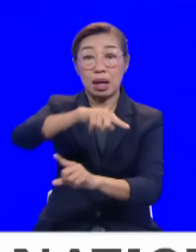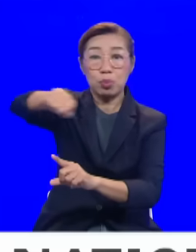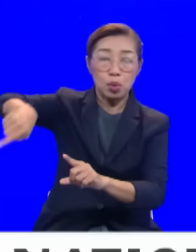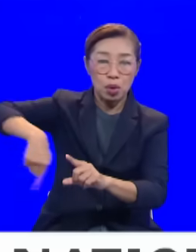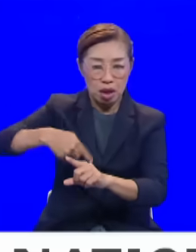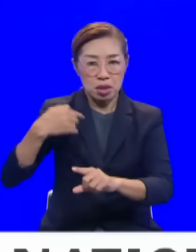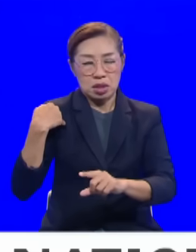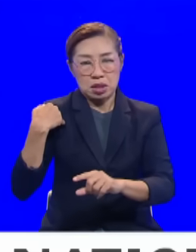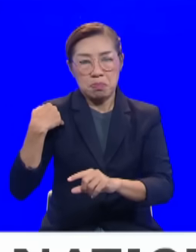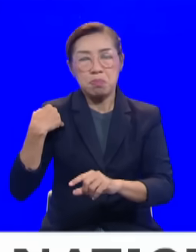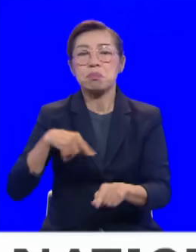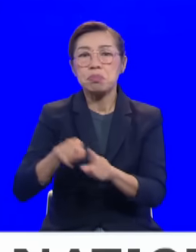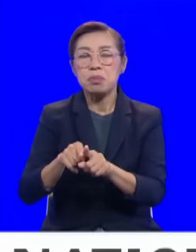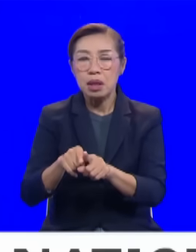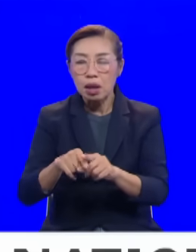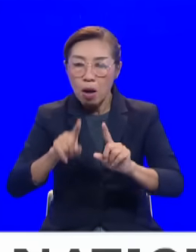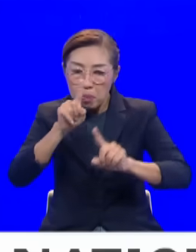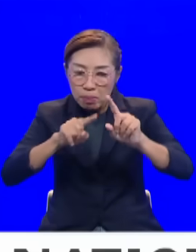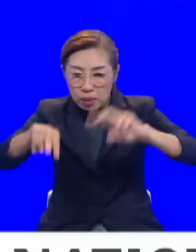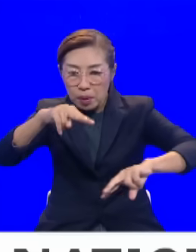เขาบอกตอนนี้ปกติ